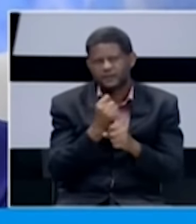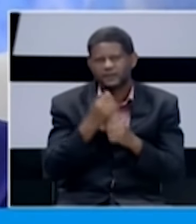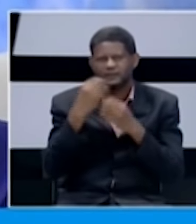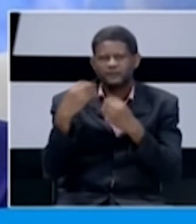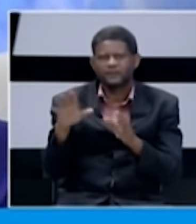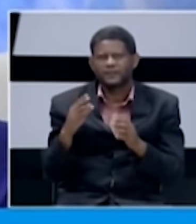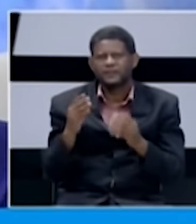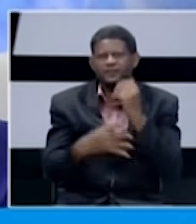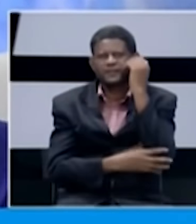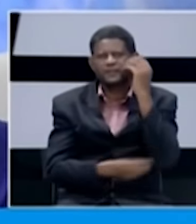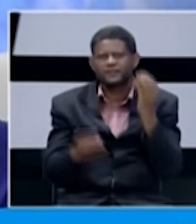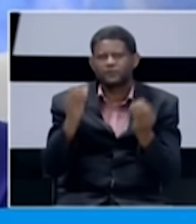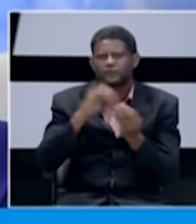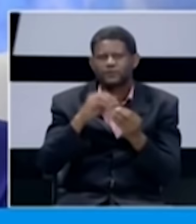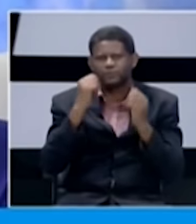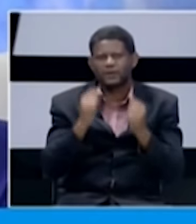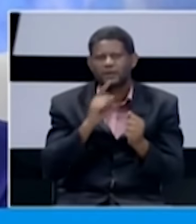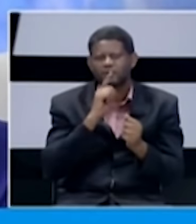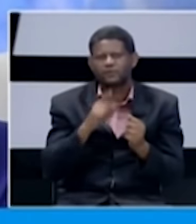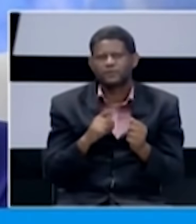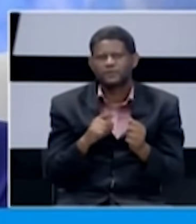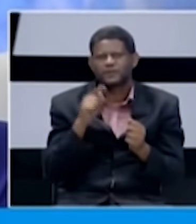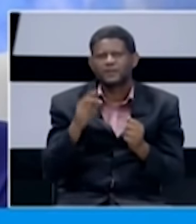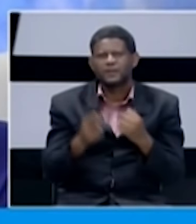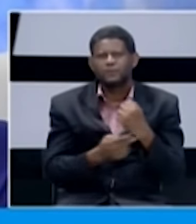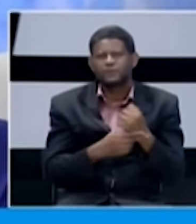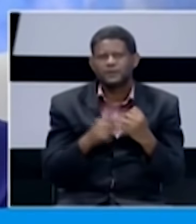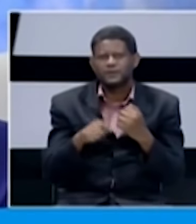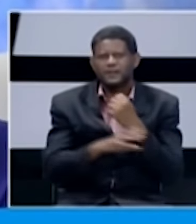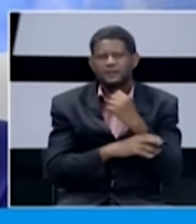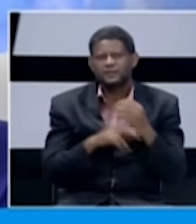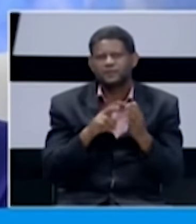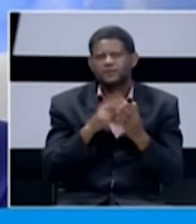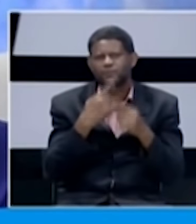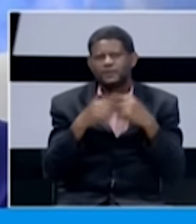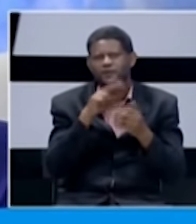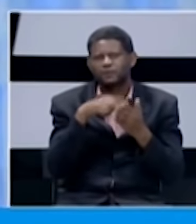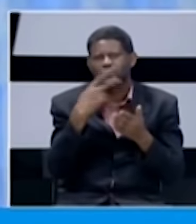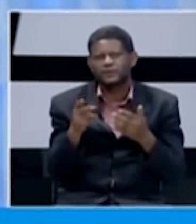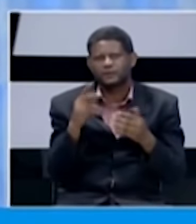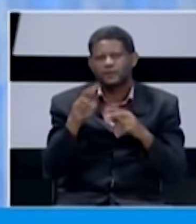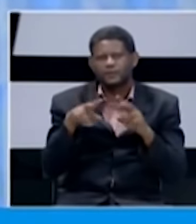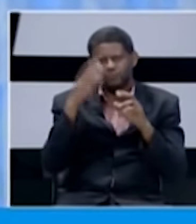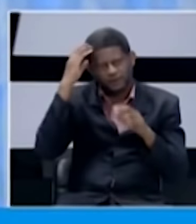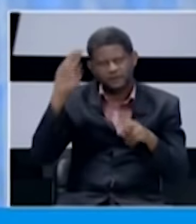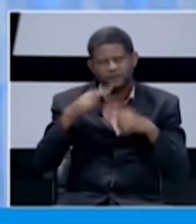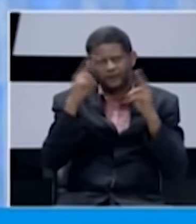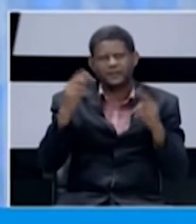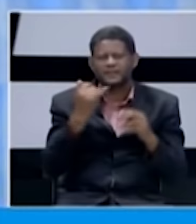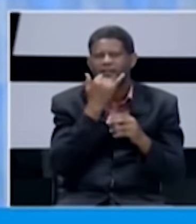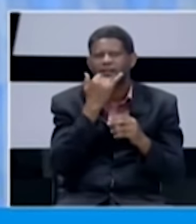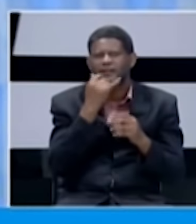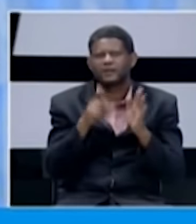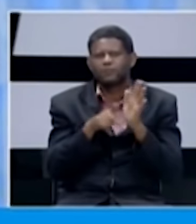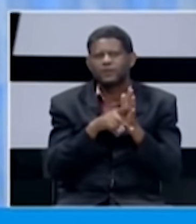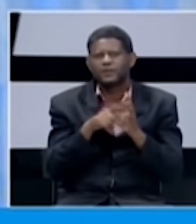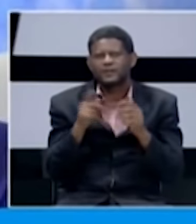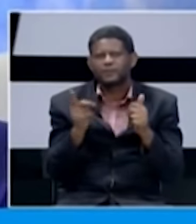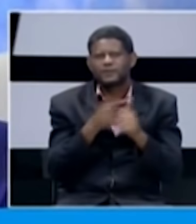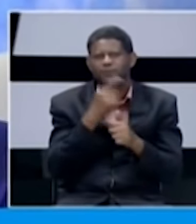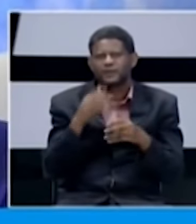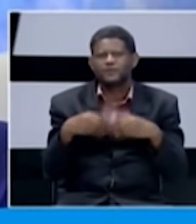ዝሃገር ዝመፀ ውድቀት ድማ መንግስቲ ፌደራል ብዝኽተሎ ጉጉይ ፖሊሲ ቀዳምነት ዝወሃቦም ጉዳያት ዘይምፍላጥን ትሑት ተገዳስነት ኣመራርሓን